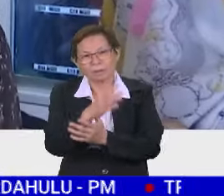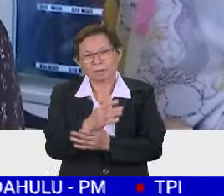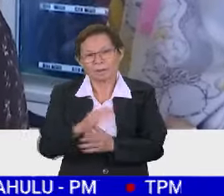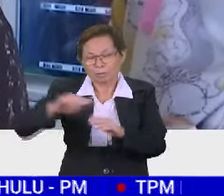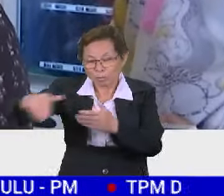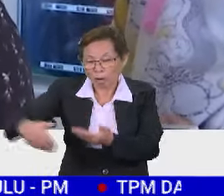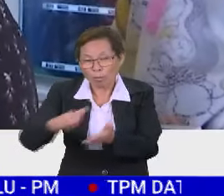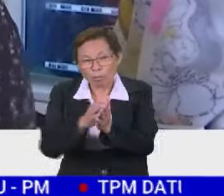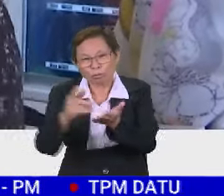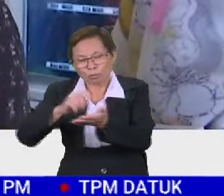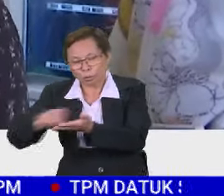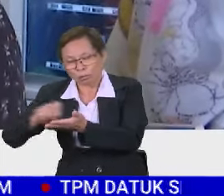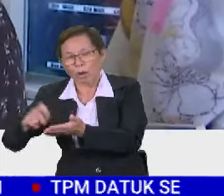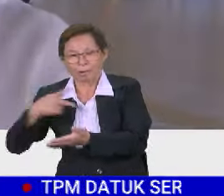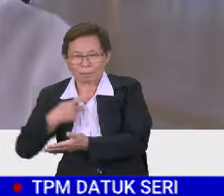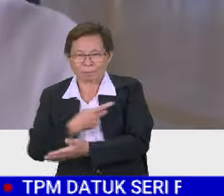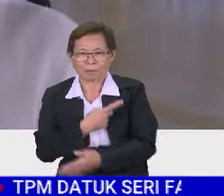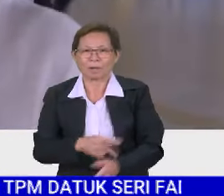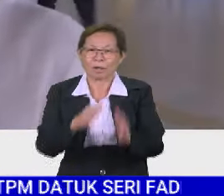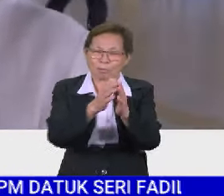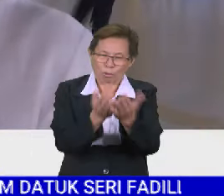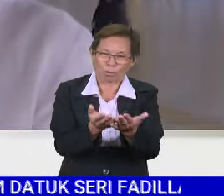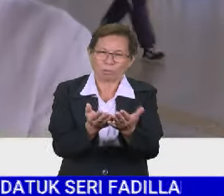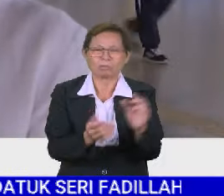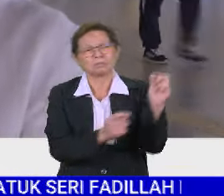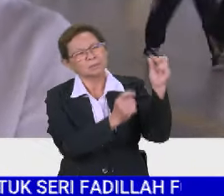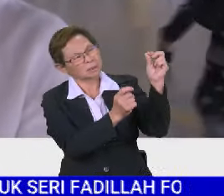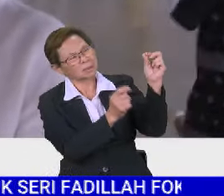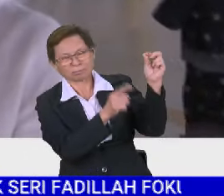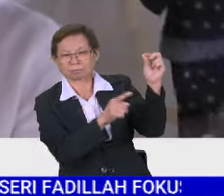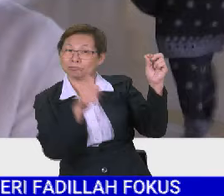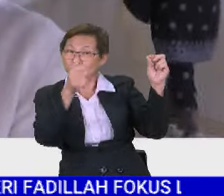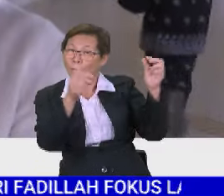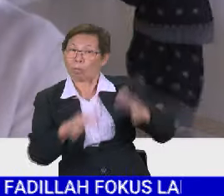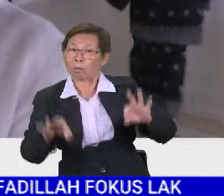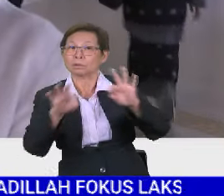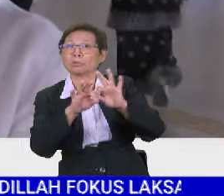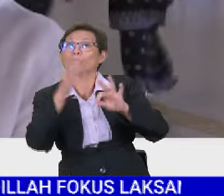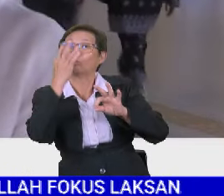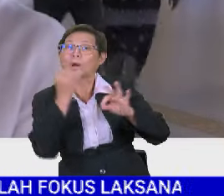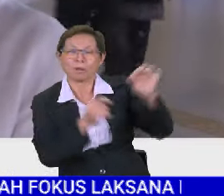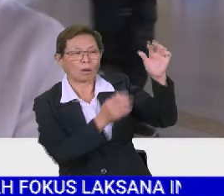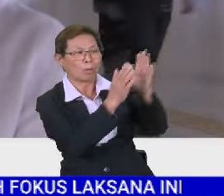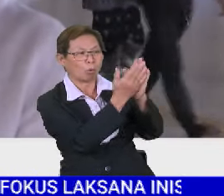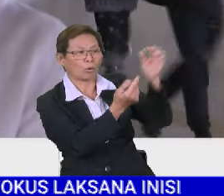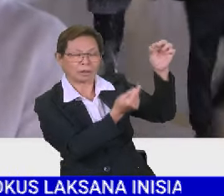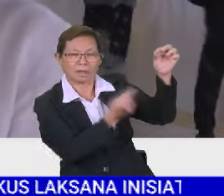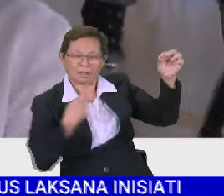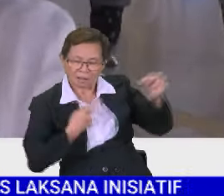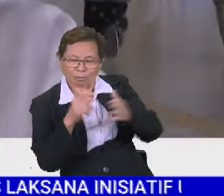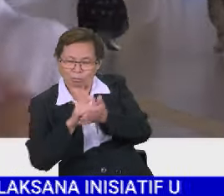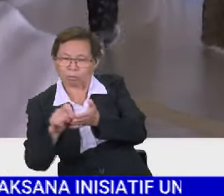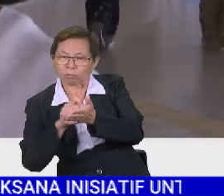betul tulisan kamilah buku macam ini kita hasil